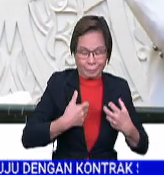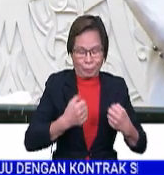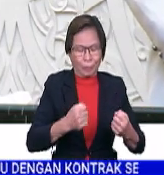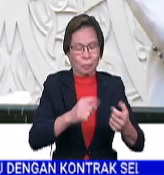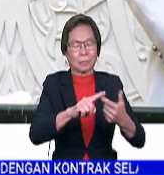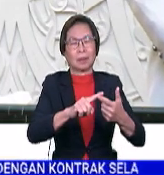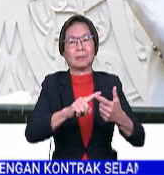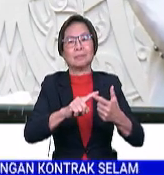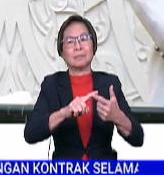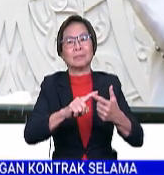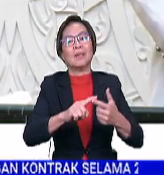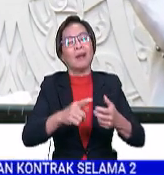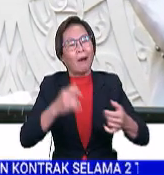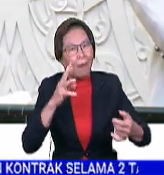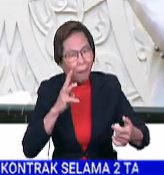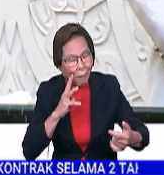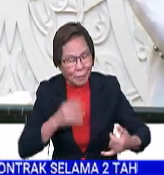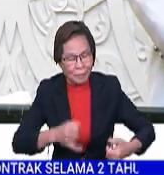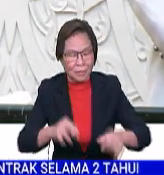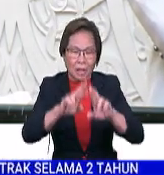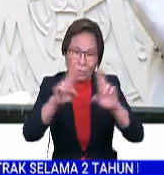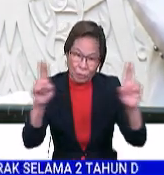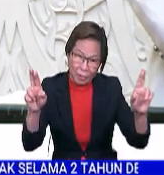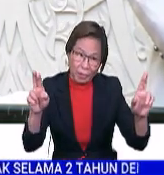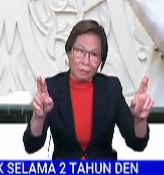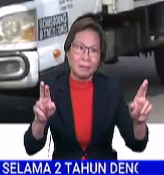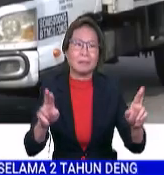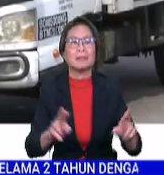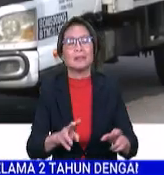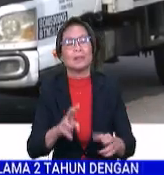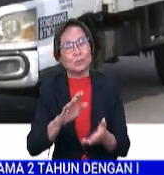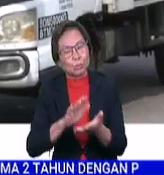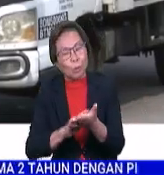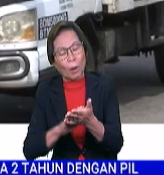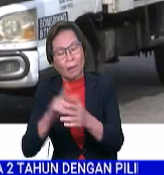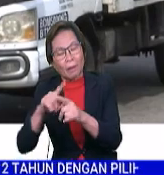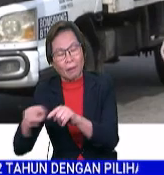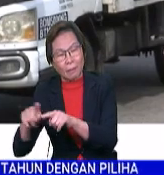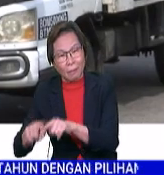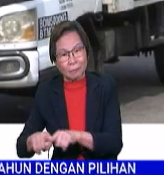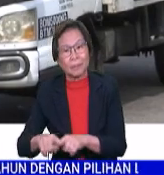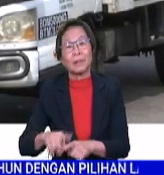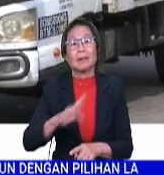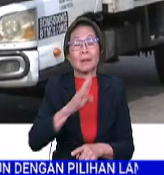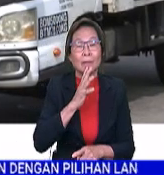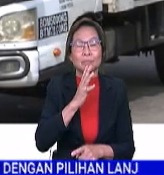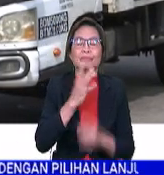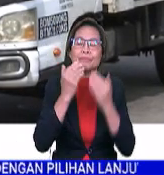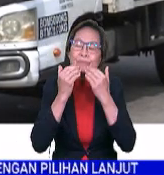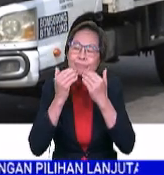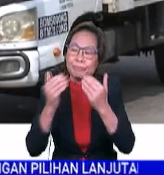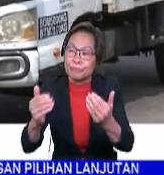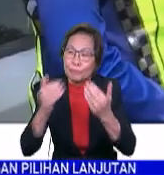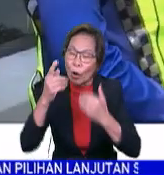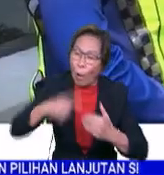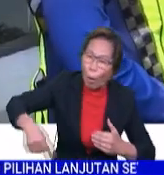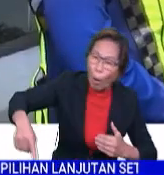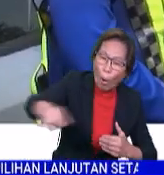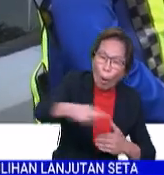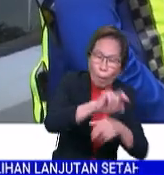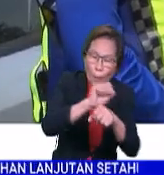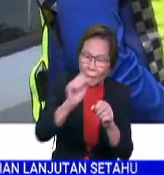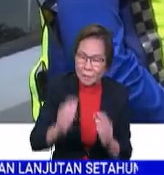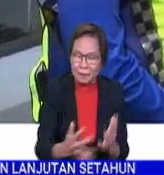dan infrastrukur Jalan Raya Baginda turut menzahirkan penghargaan kepada semua